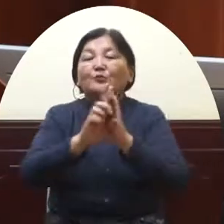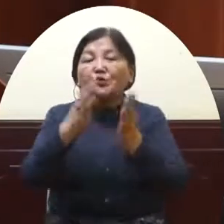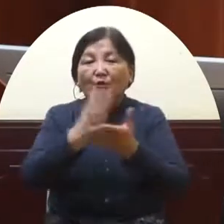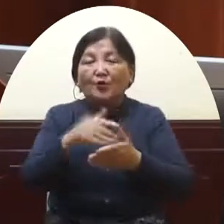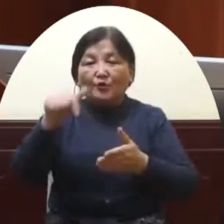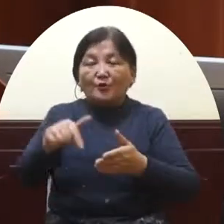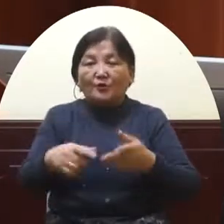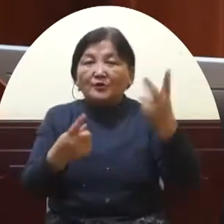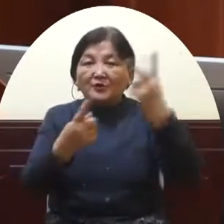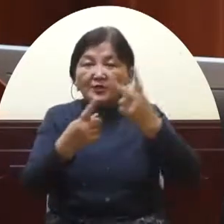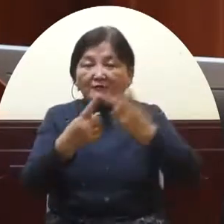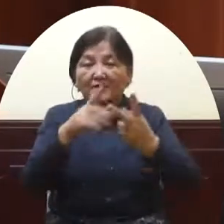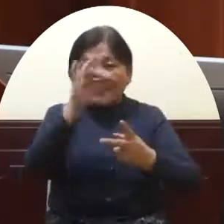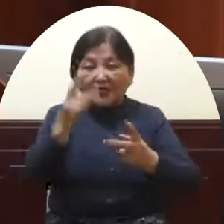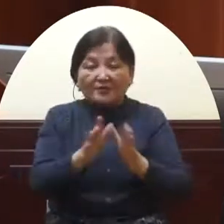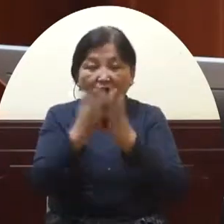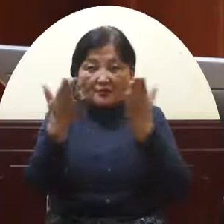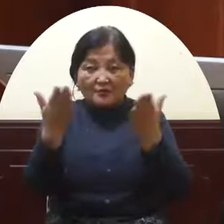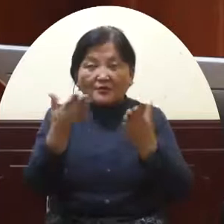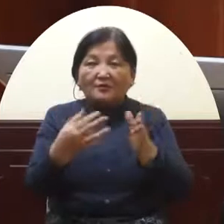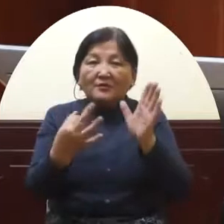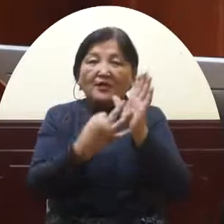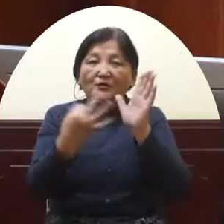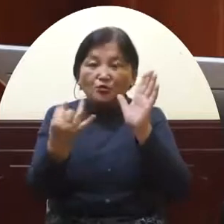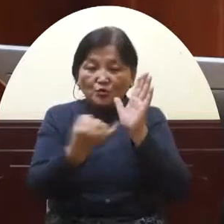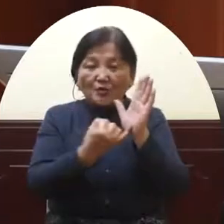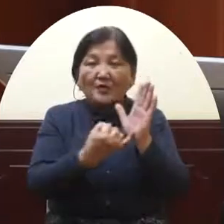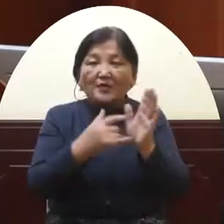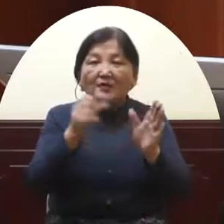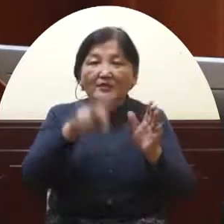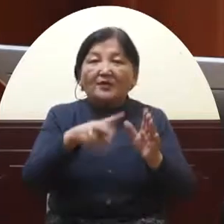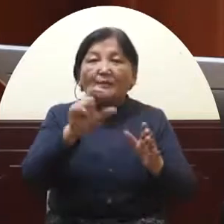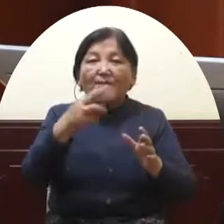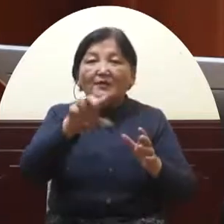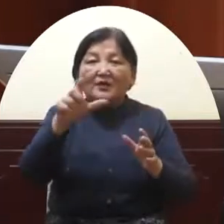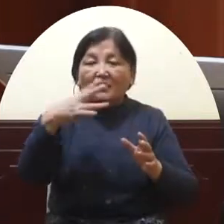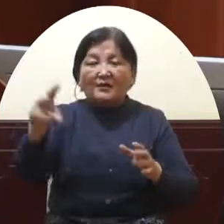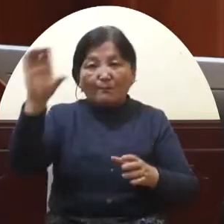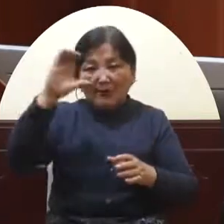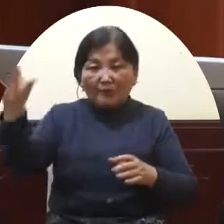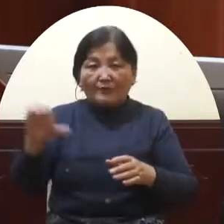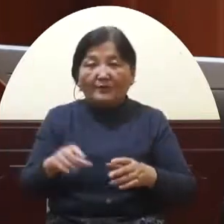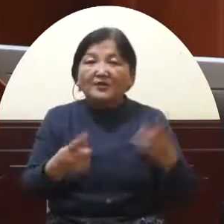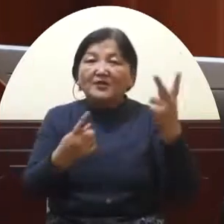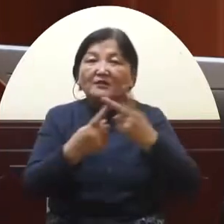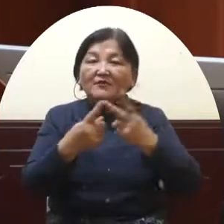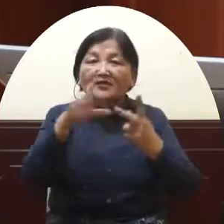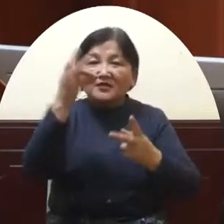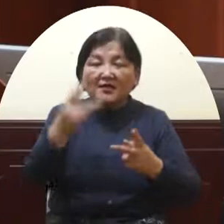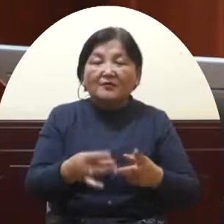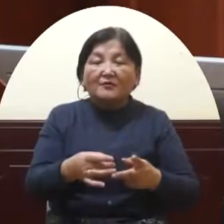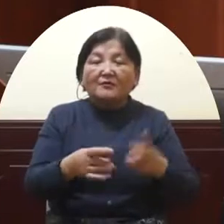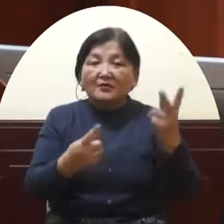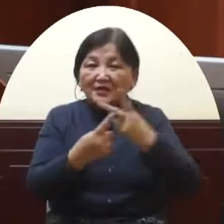байгаа хэвлэл мэдээллийн хэрэгслүүдийг харахад зөвхөн 86 хэвлэл мэдээллийн хэрэгсэл боддоо. Телевиз, радио.